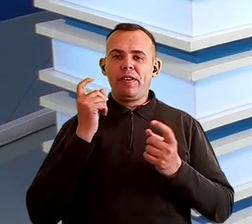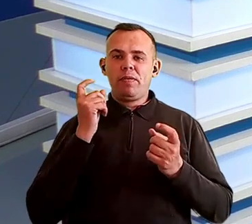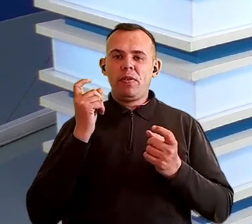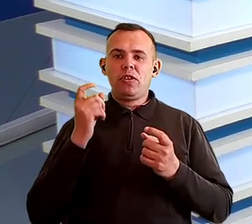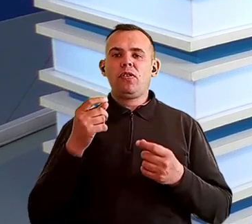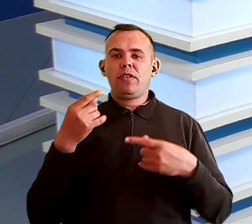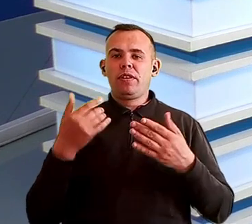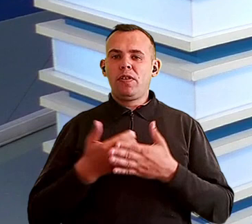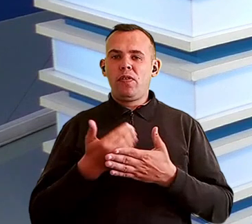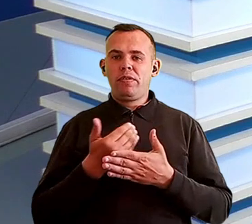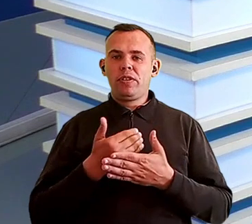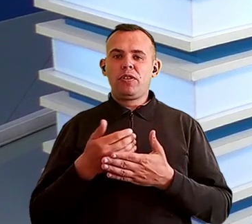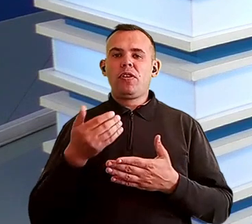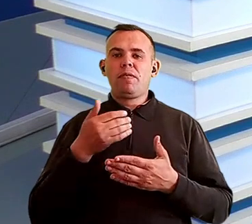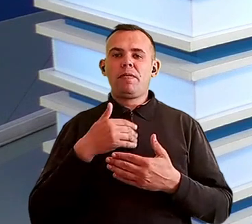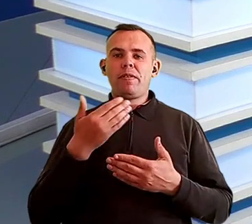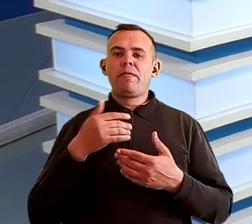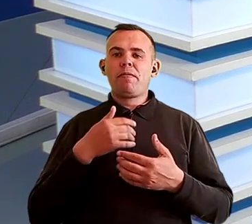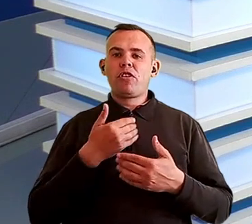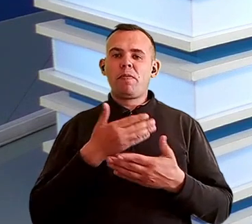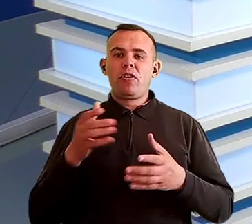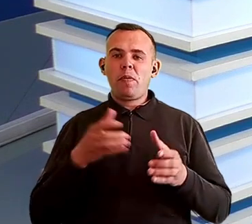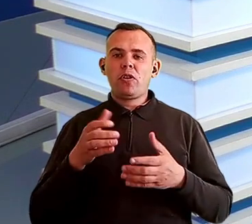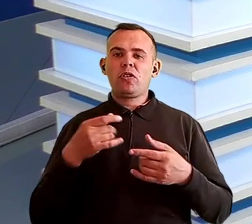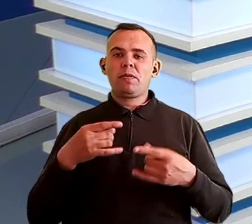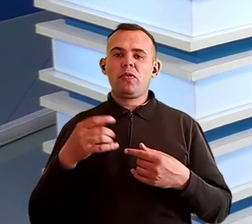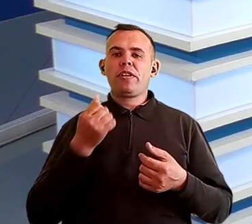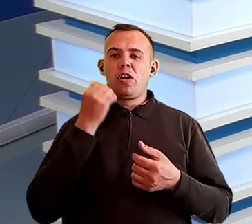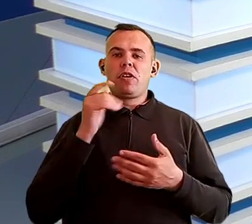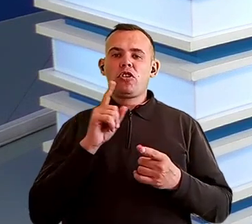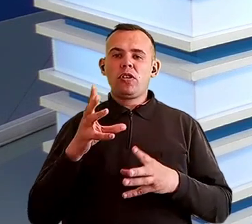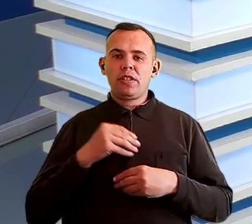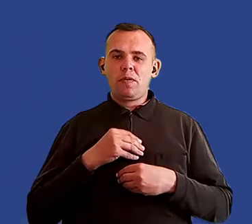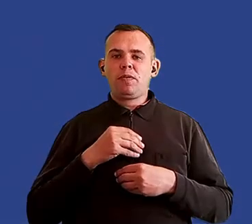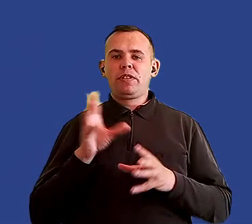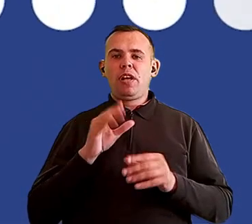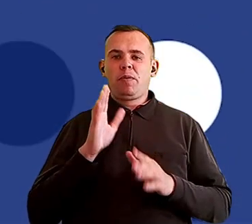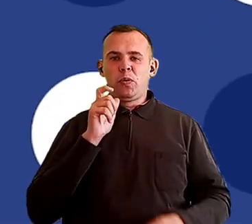Миру та спокою бажає вам команда Суспільного. Дякуємо, що з нами. Все буде Україна.